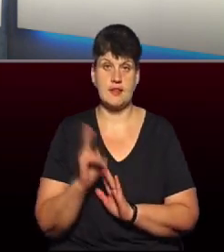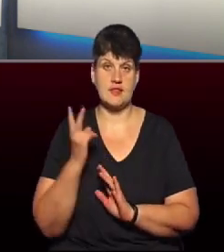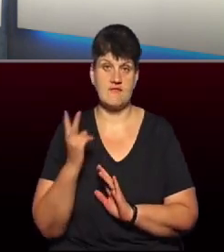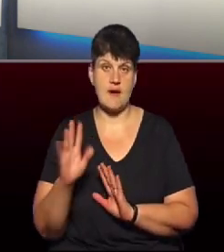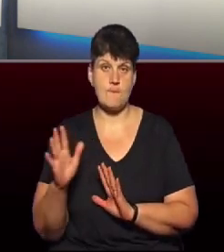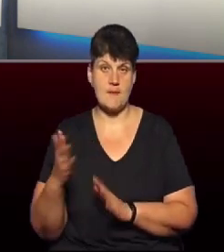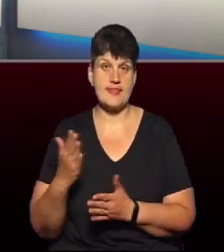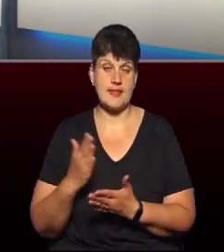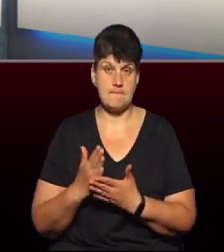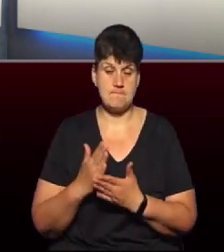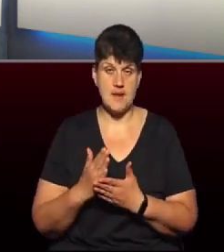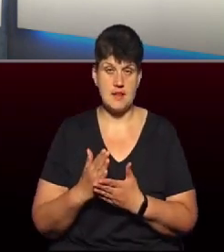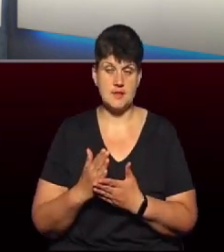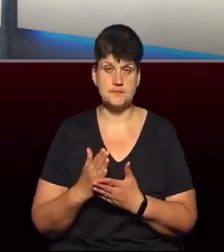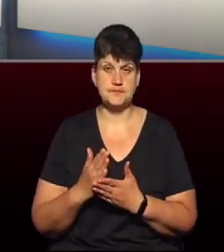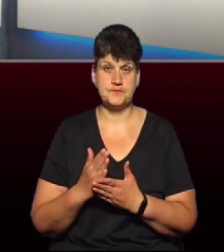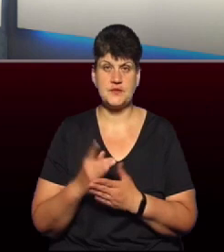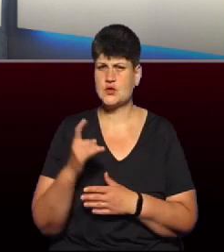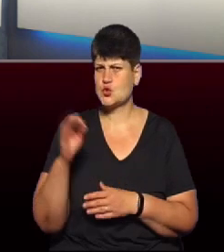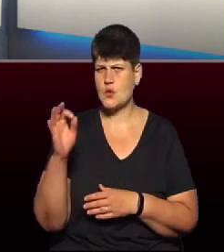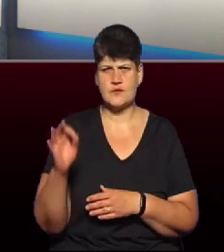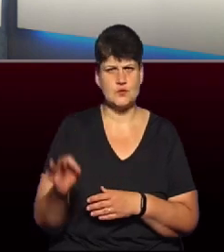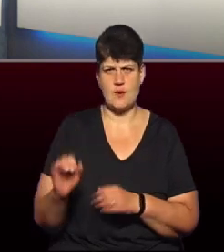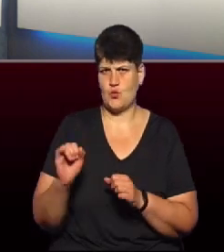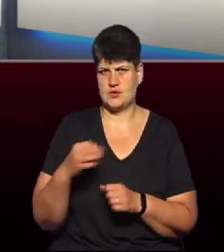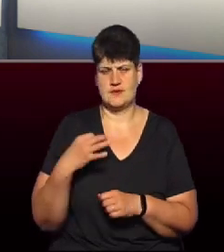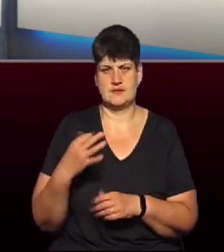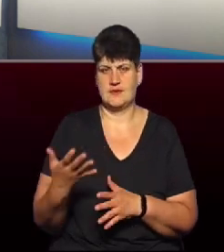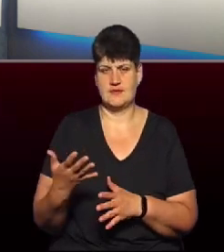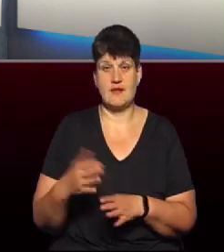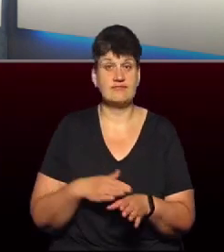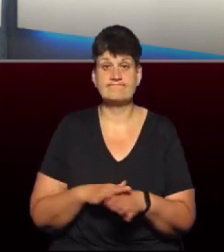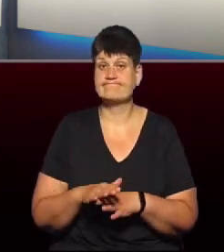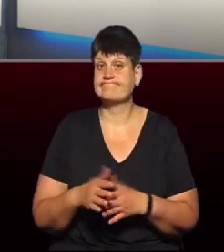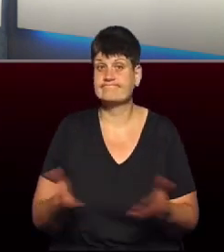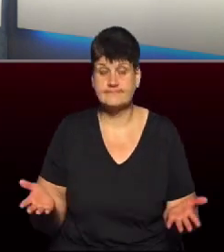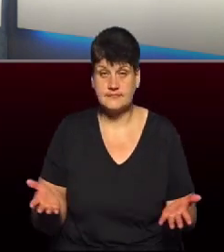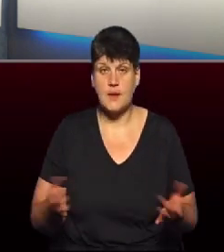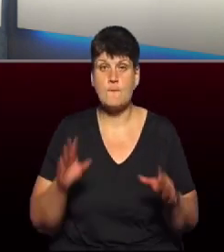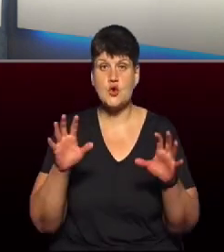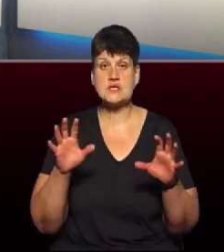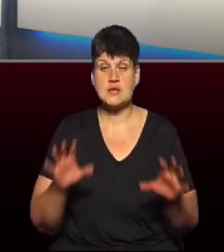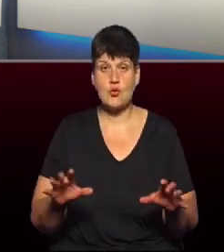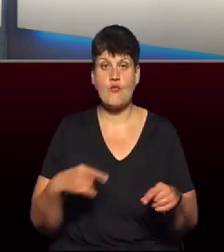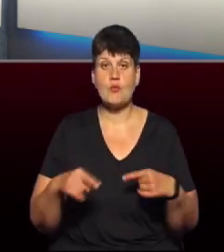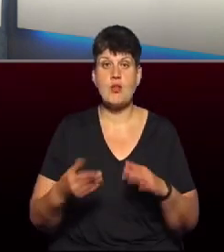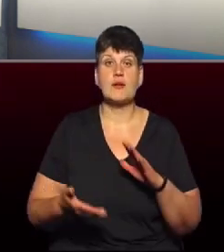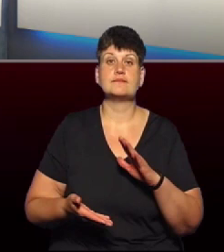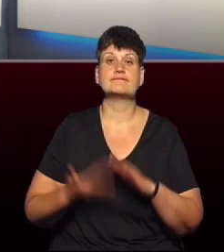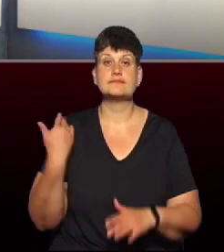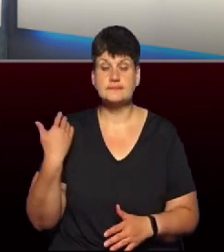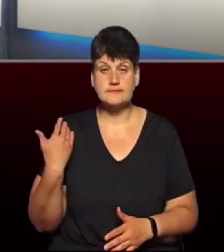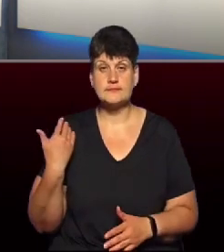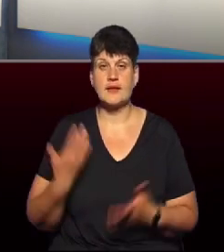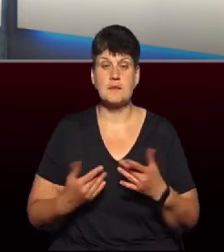таких 100%, можна сказати, знову нереалізація, і по закону футболу ми пропустили. Якби ми в першому